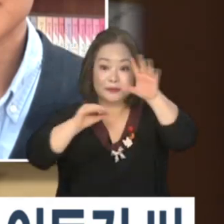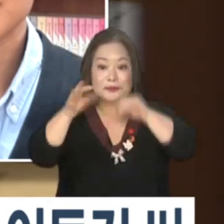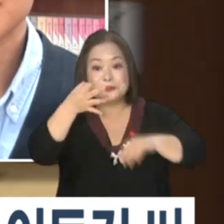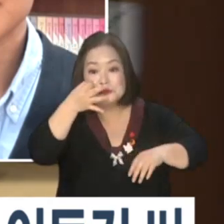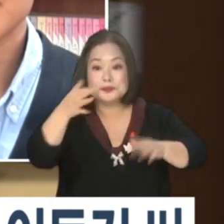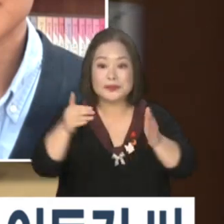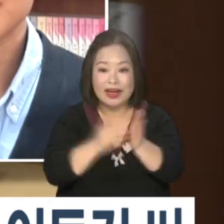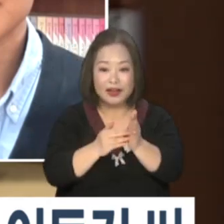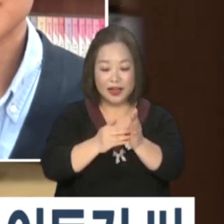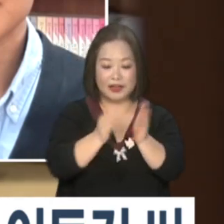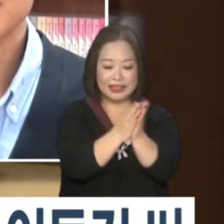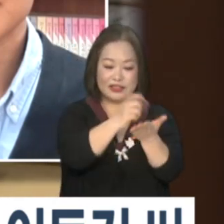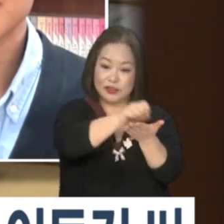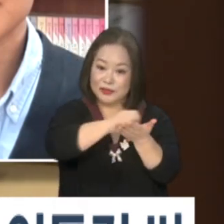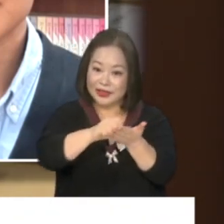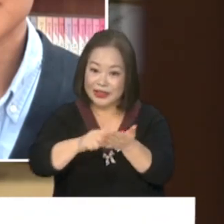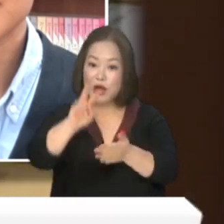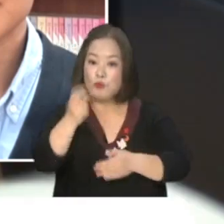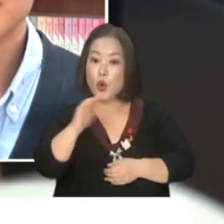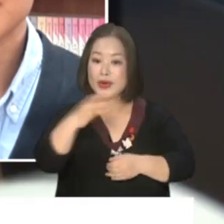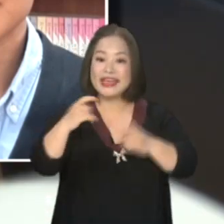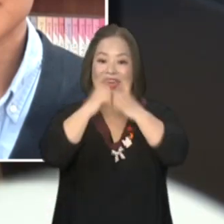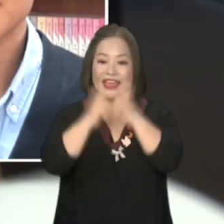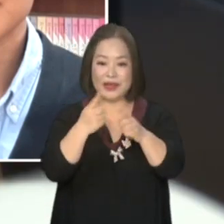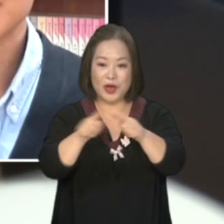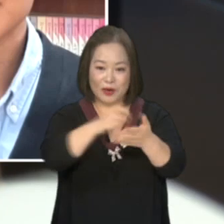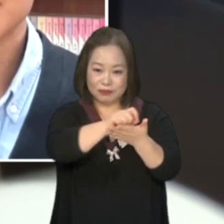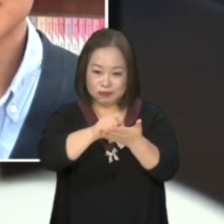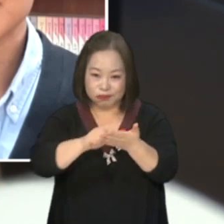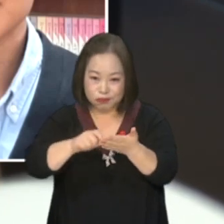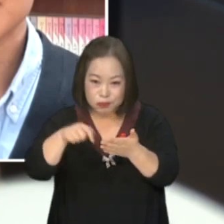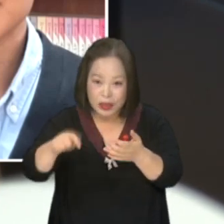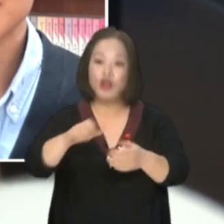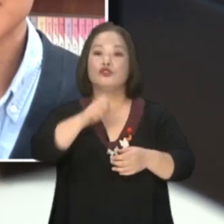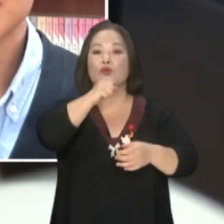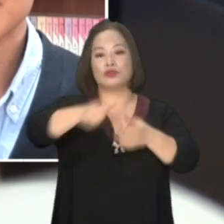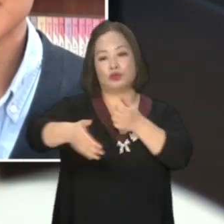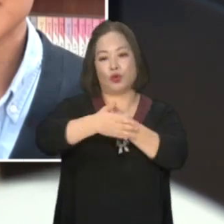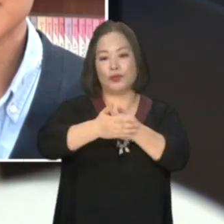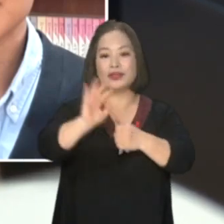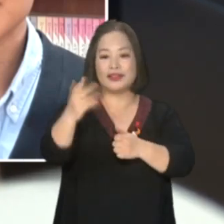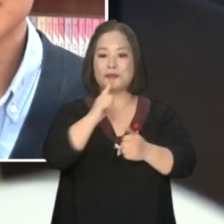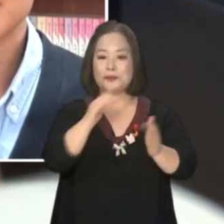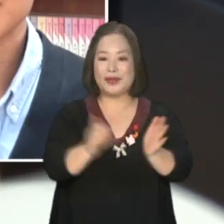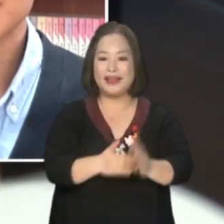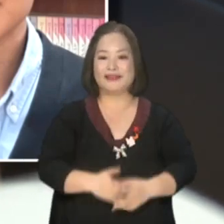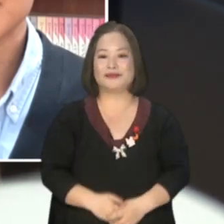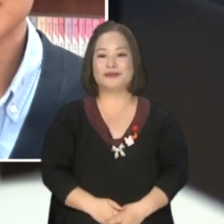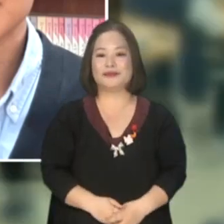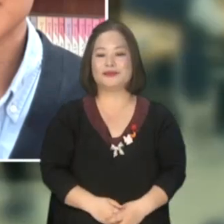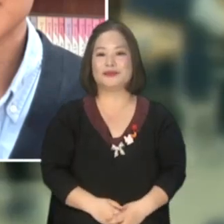기출 문제와 모의고사를 많이 푼 것이 좋은 성적을 거두는데 도움이 됐다고 밝혔습니다